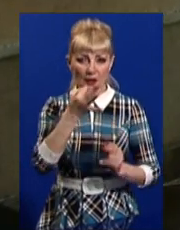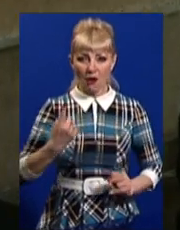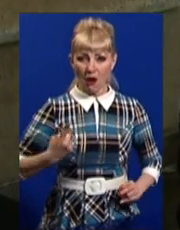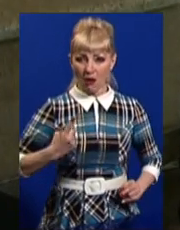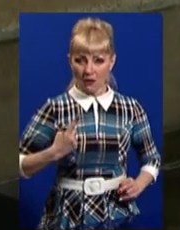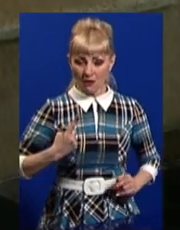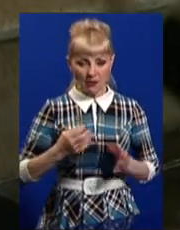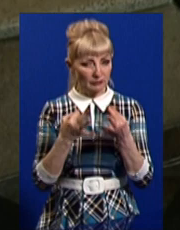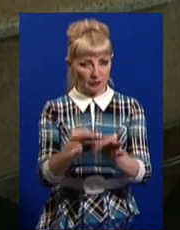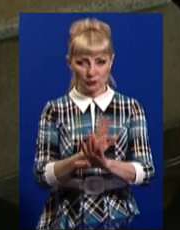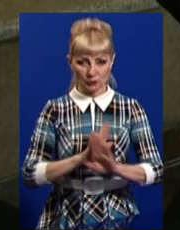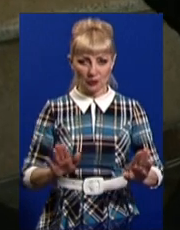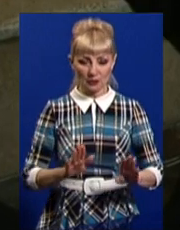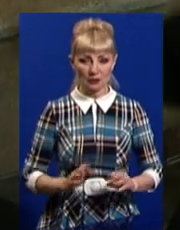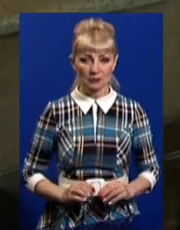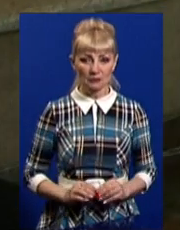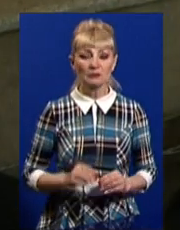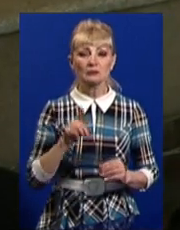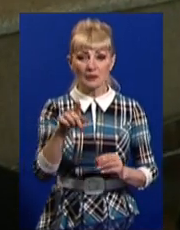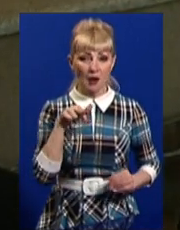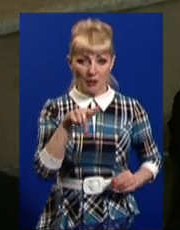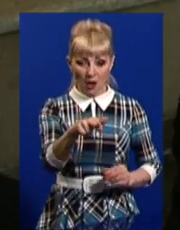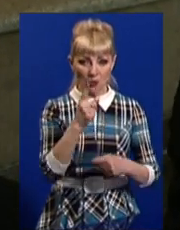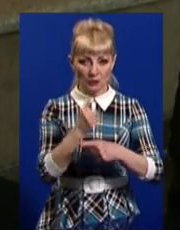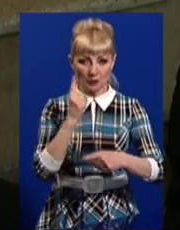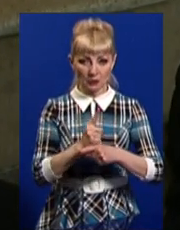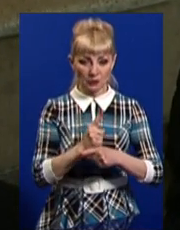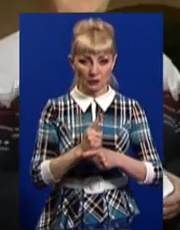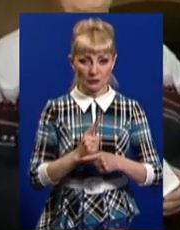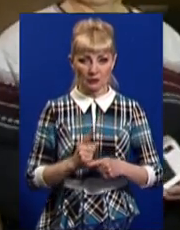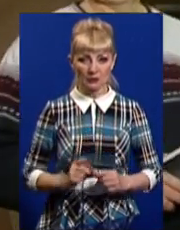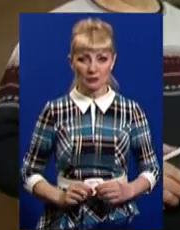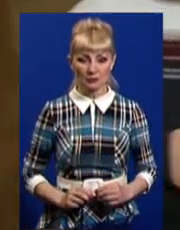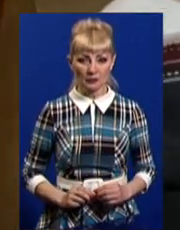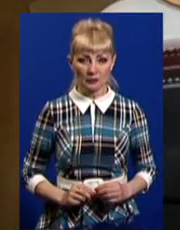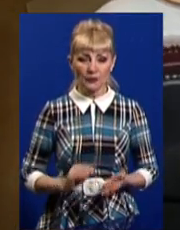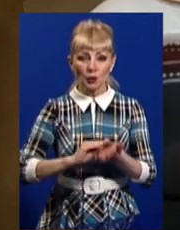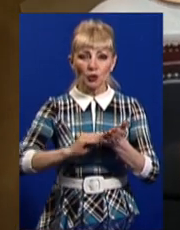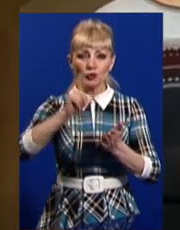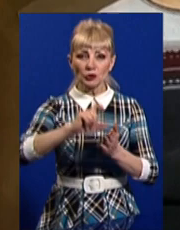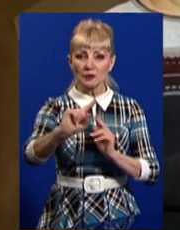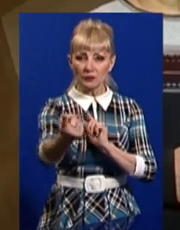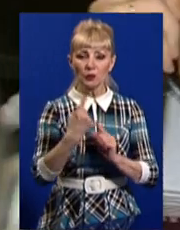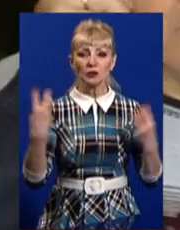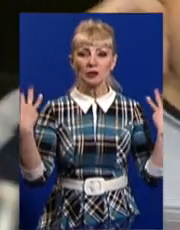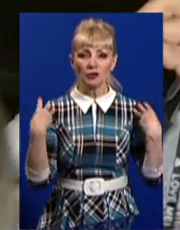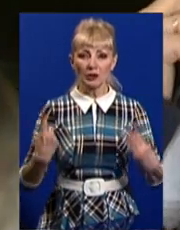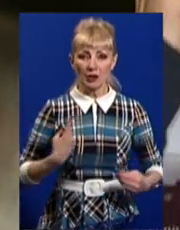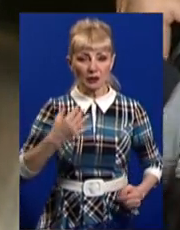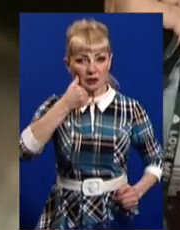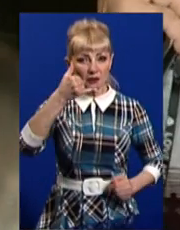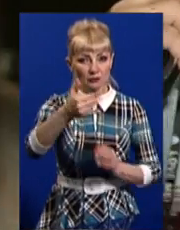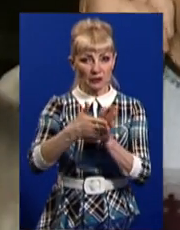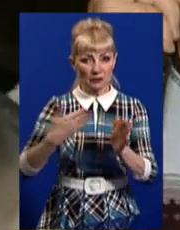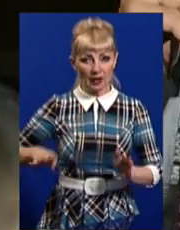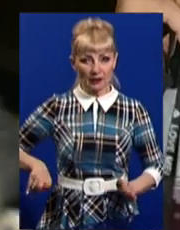не пропускає. Проход заборонений. Ким? Ким? До журналістів виходить начальник охорони. Телефоном кличе